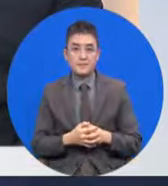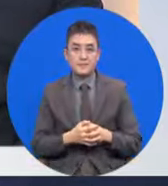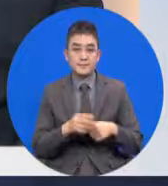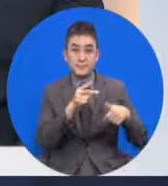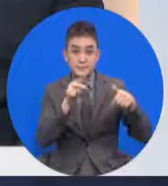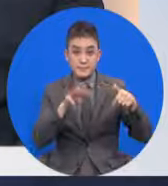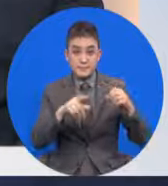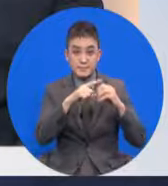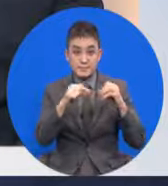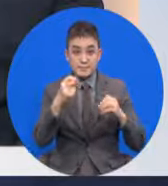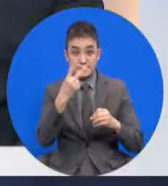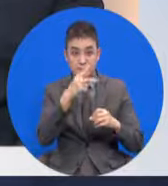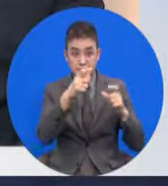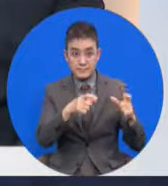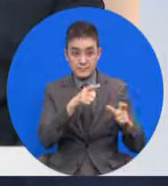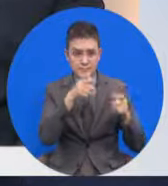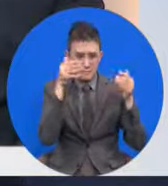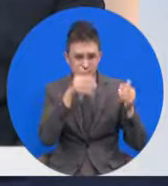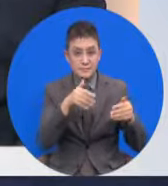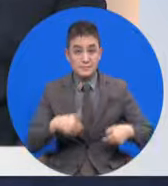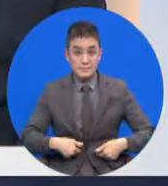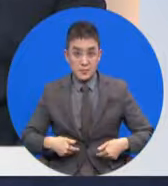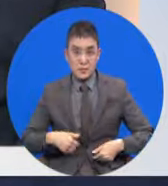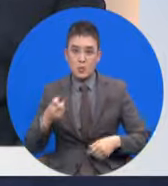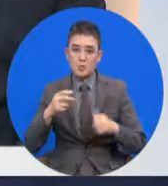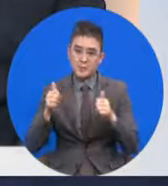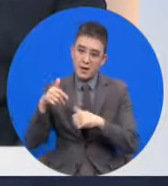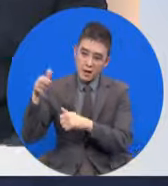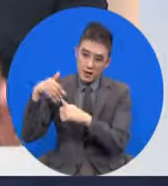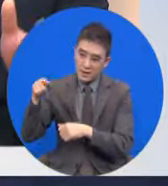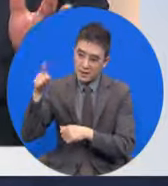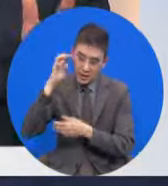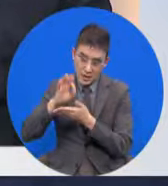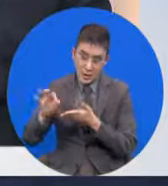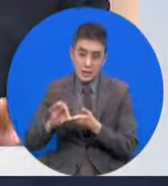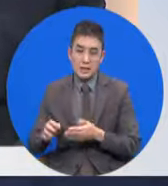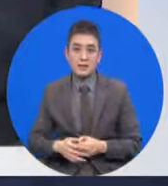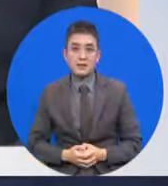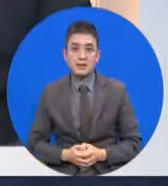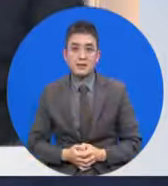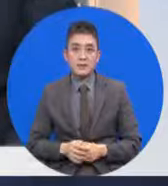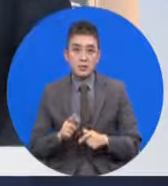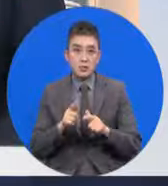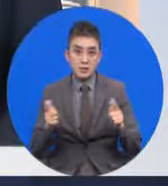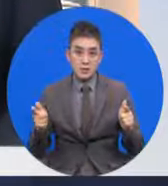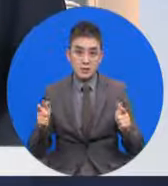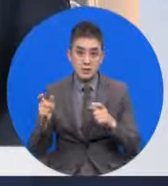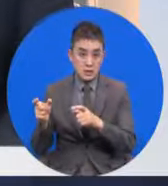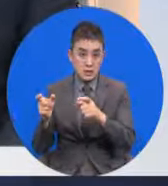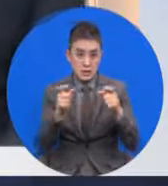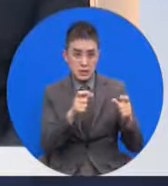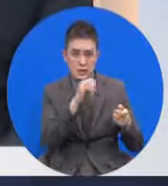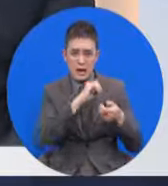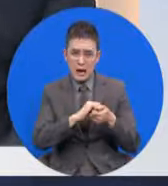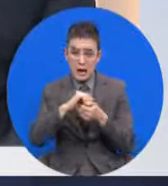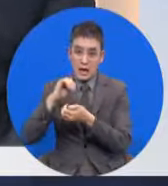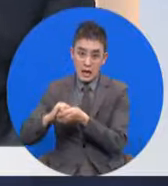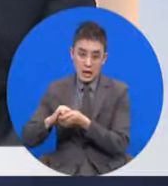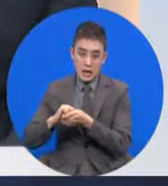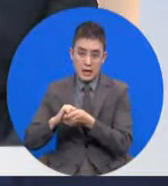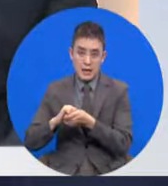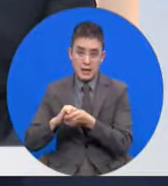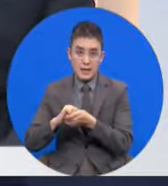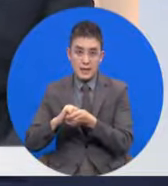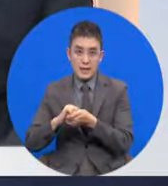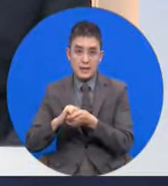같고요. 재판은 물론 뭐 말할 것도 없고요. 근데 어찌 됐든 이 제한된 범위 내에서 효과적으로 어떻게